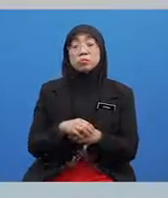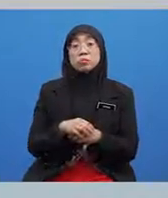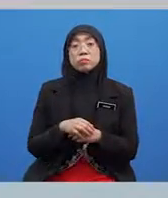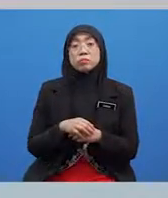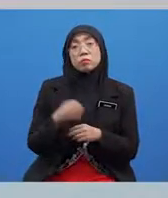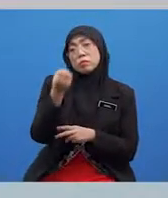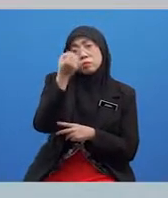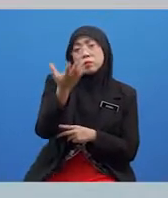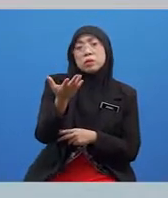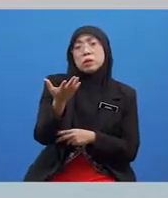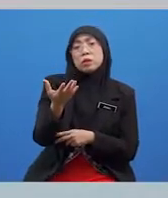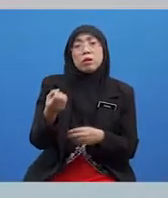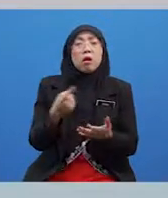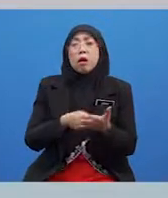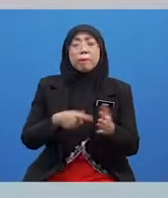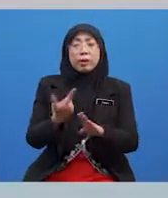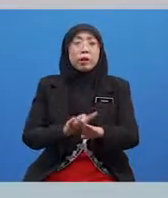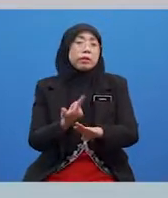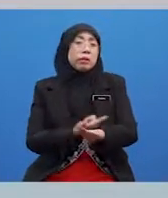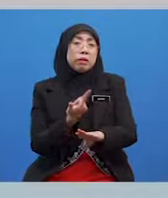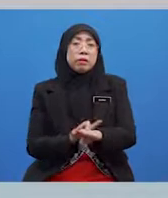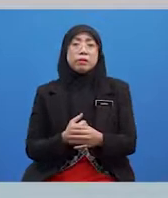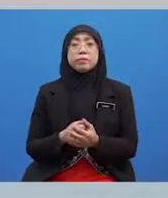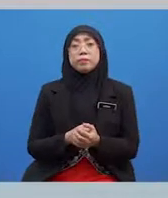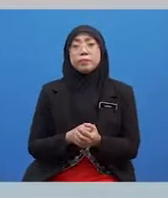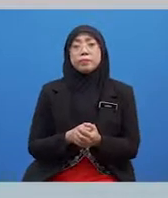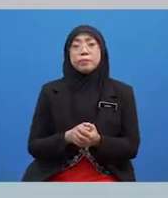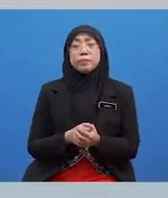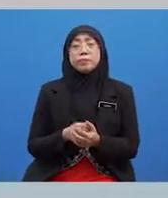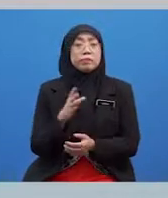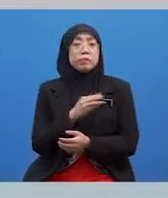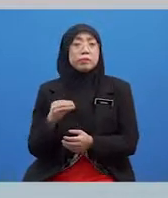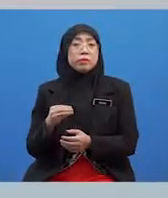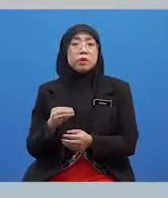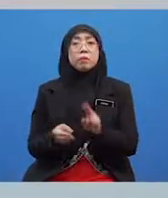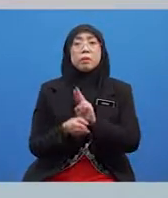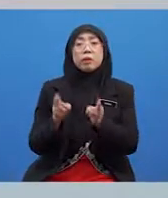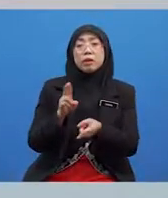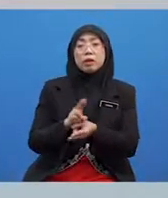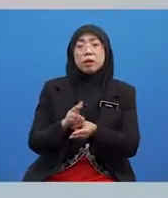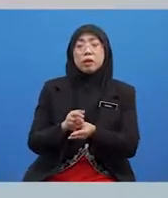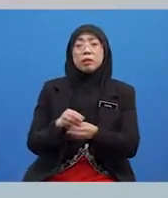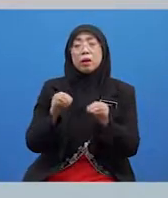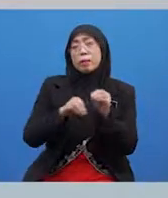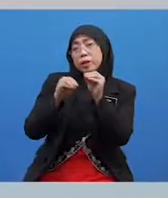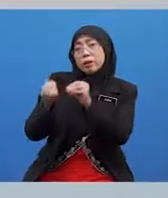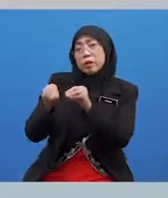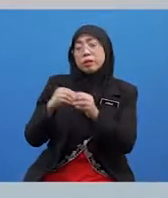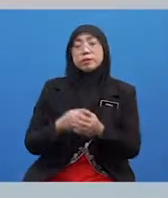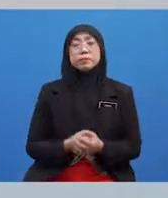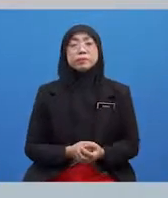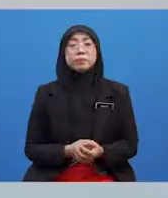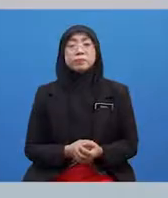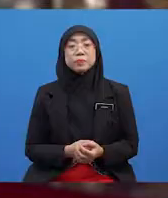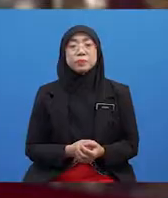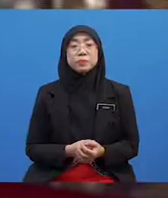ketiga, memerihal teori refleks dan teori berhierarki dalam kawalan